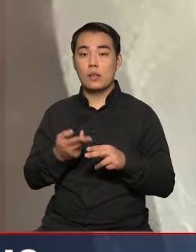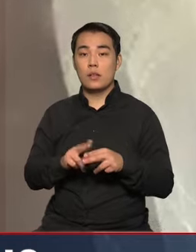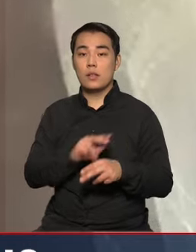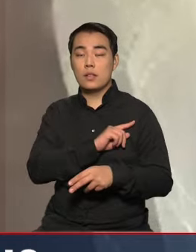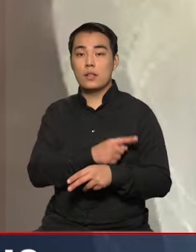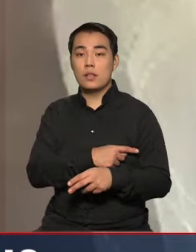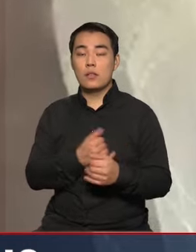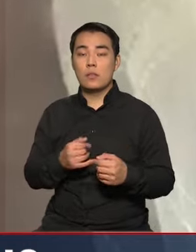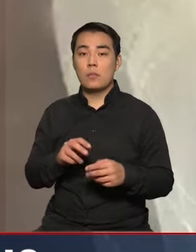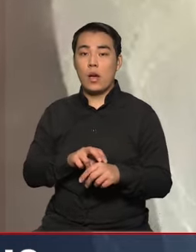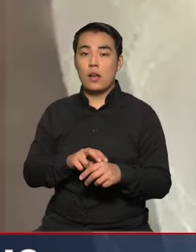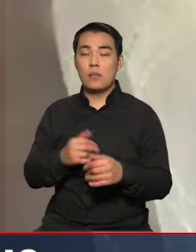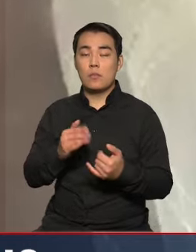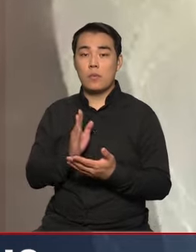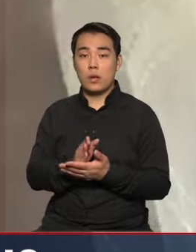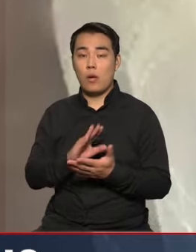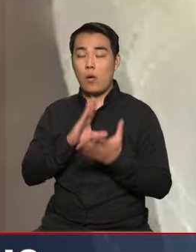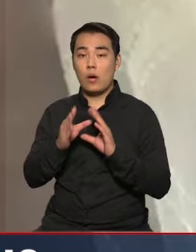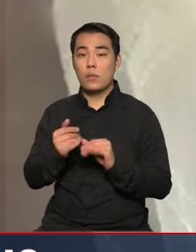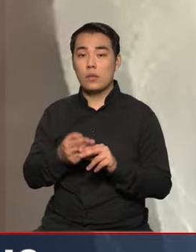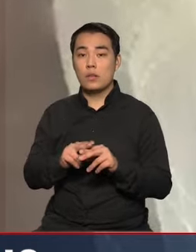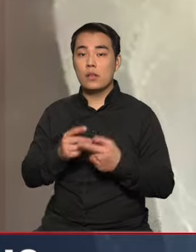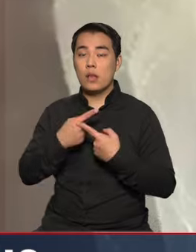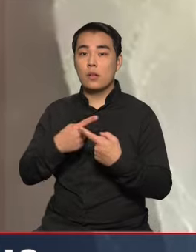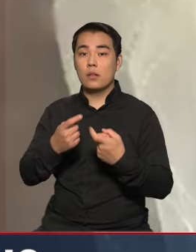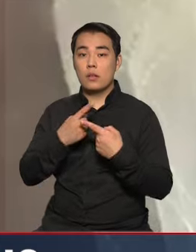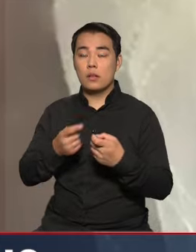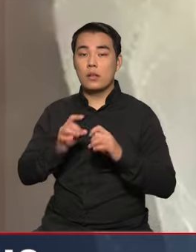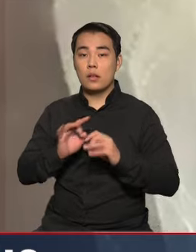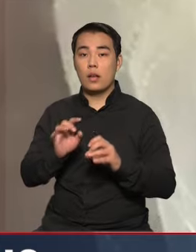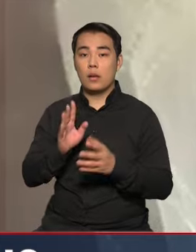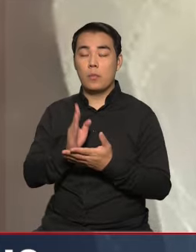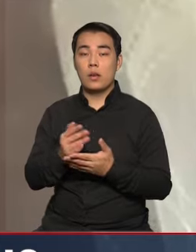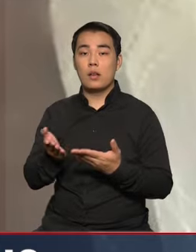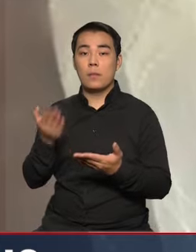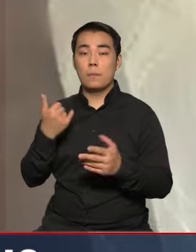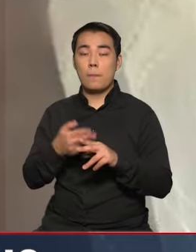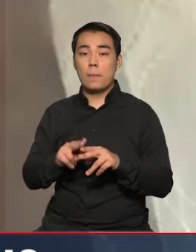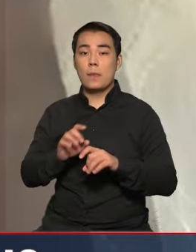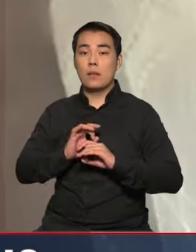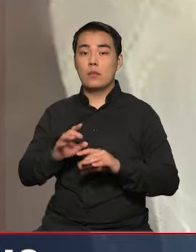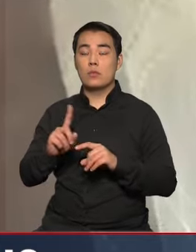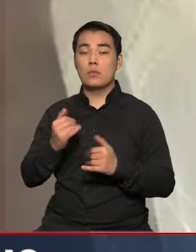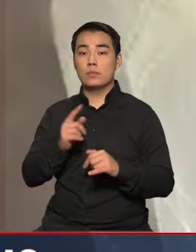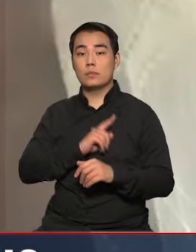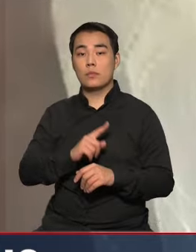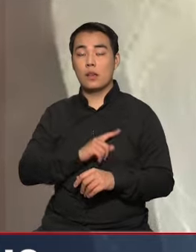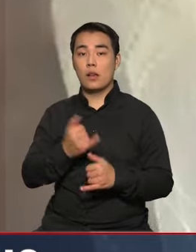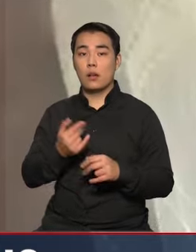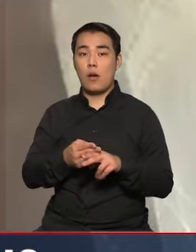қыс болады, не жер сілкінеді, әйтеу бір апат болады деп болжап, бұрынғы есепшілер, бұрынғы көнегіз